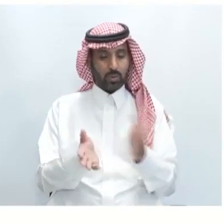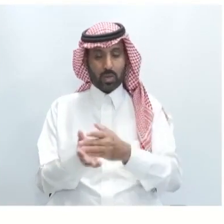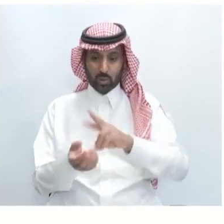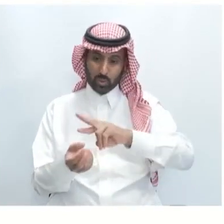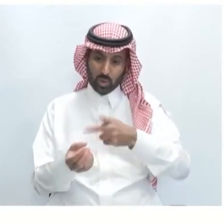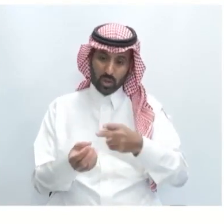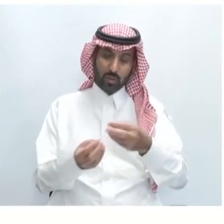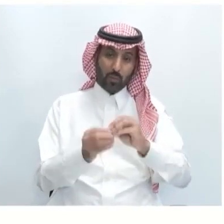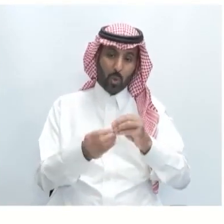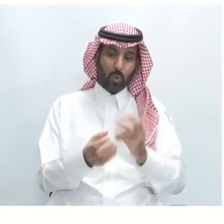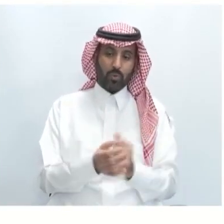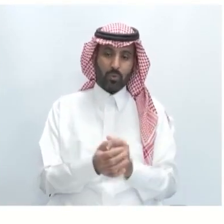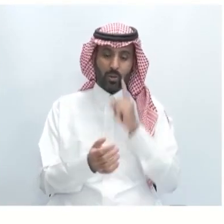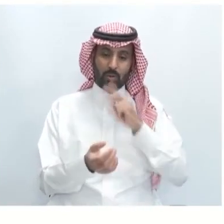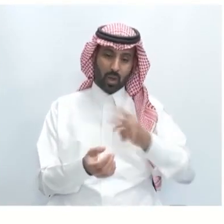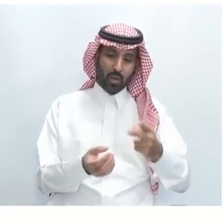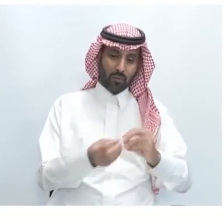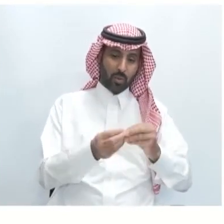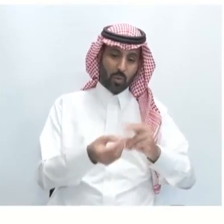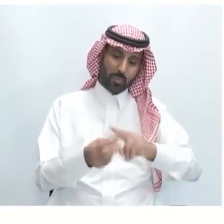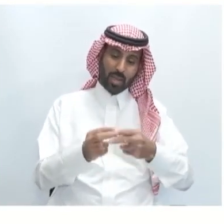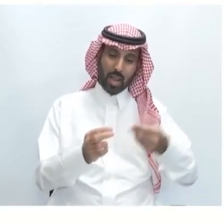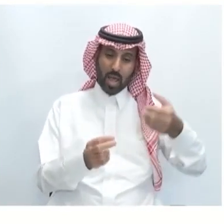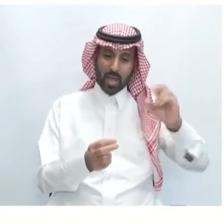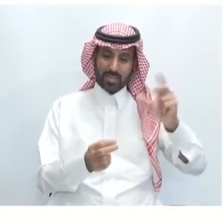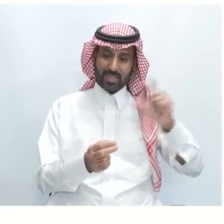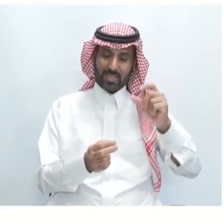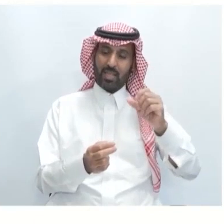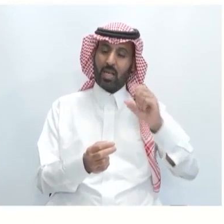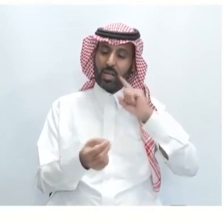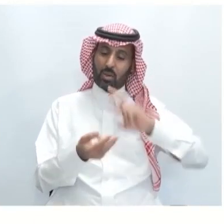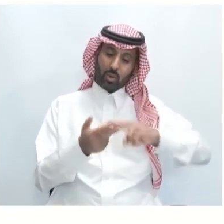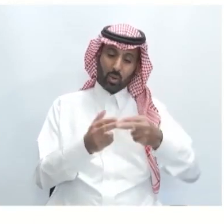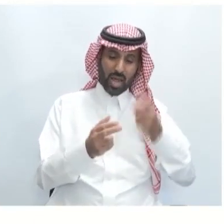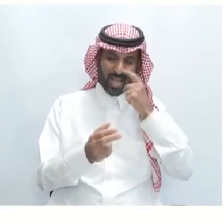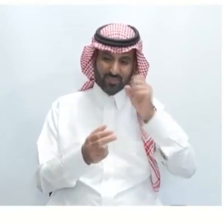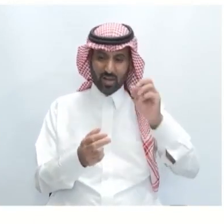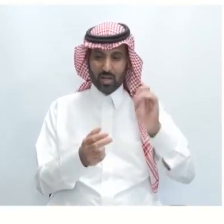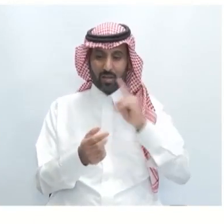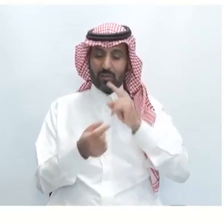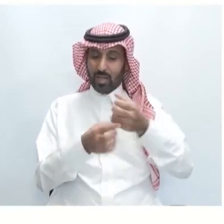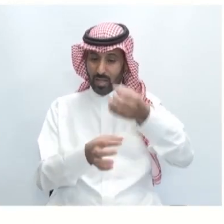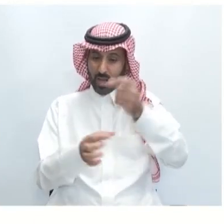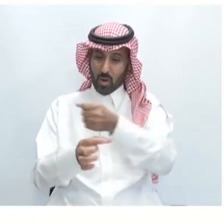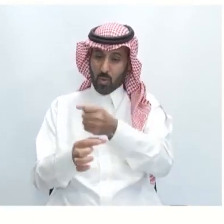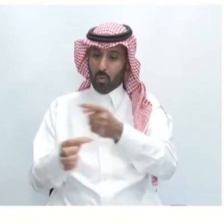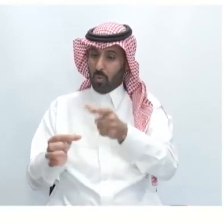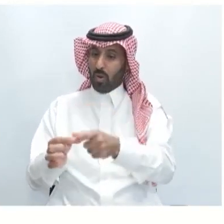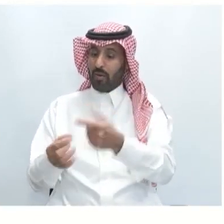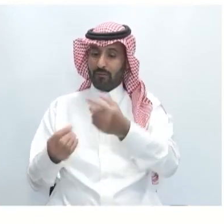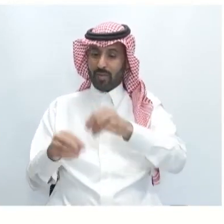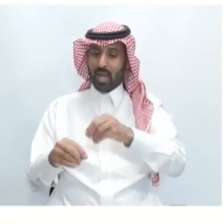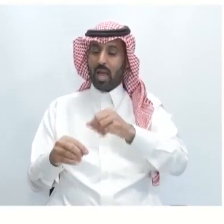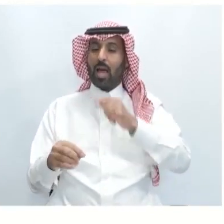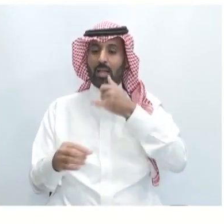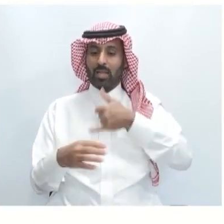تغيير في اللون تغير في اللون من الازرق الى الاصفر في انبوب الاختبار التي تحتوي على جلوكوز